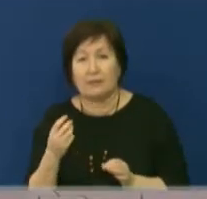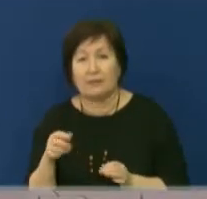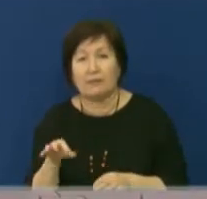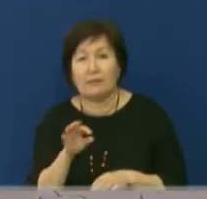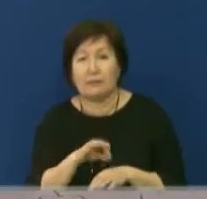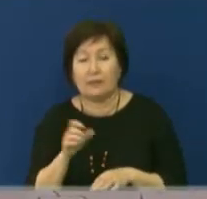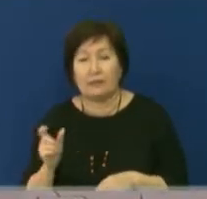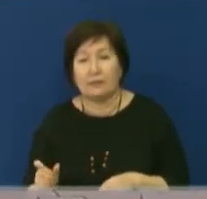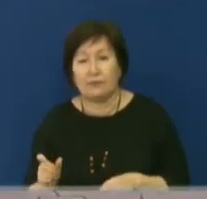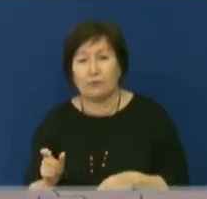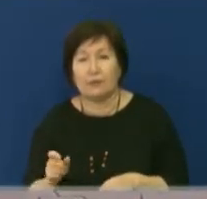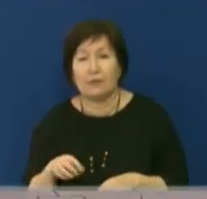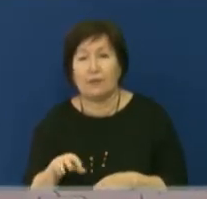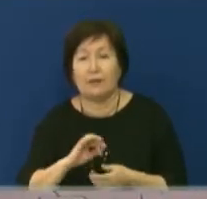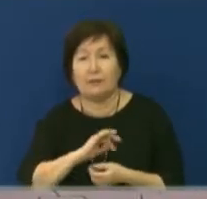области